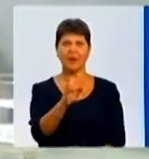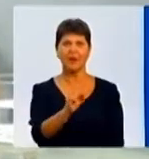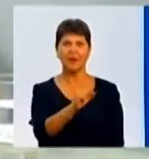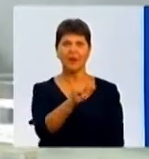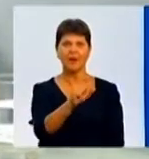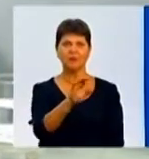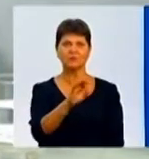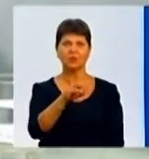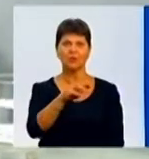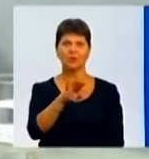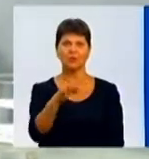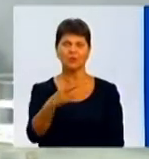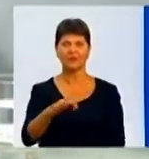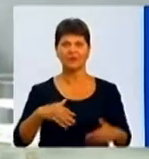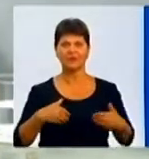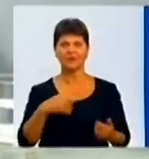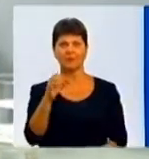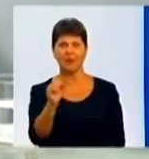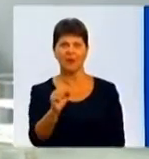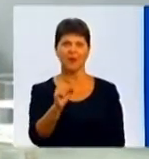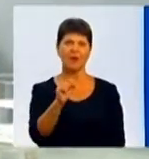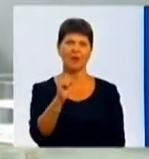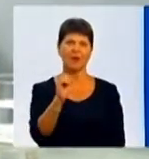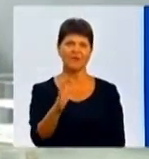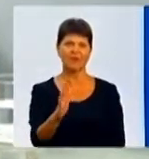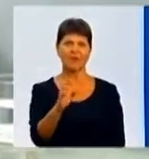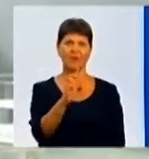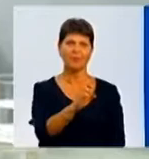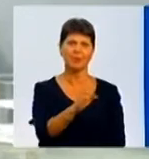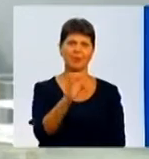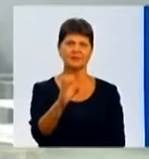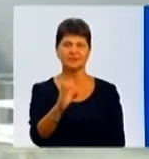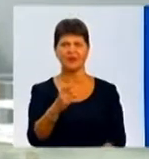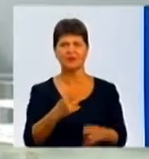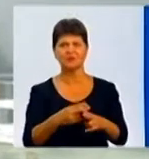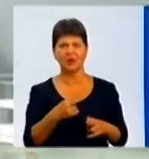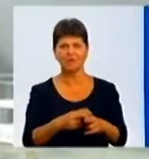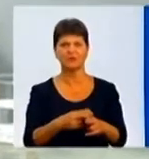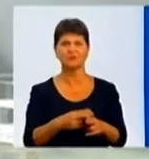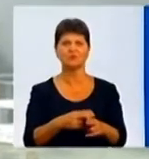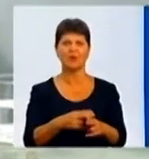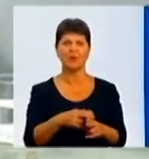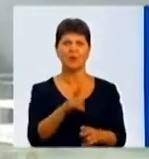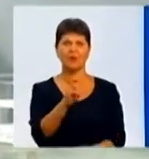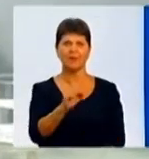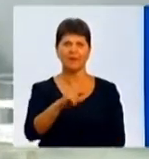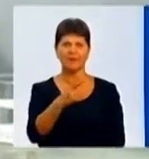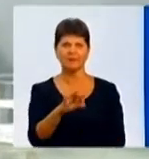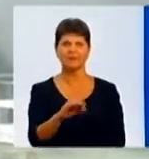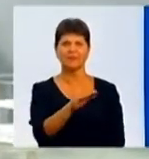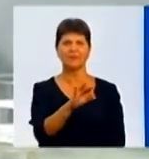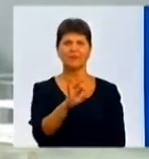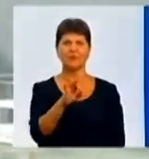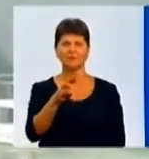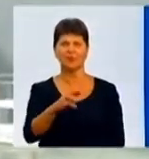зокрема білки, вітаміни А, Б, Б2, Д, С, залізо, мінеральні речовини, кальцій, фосфор,